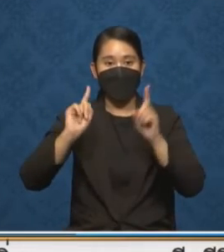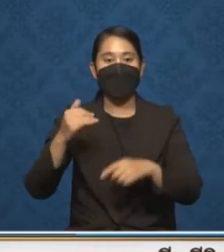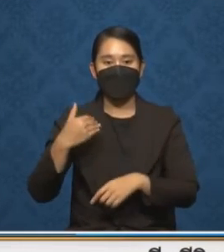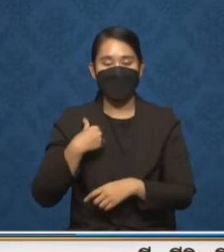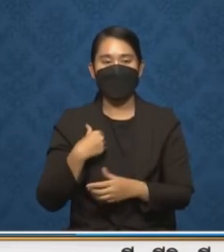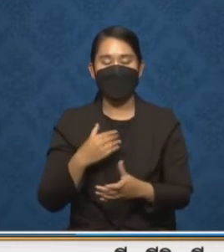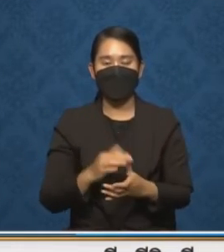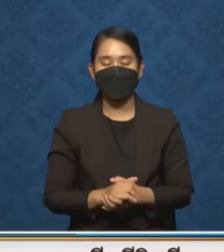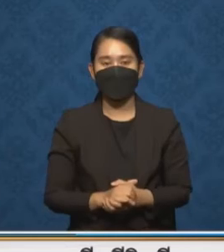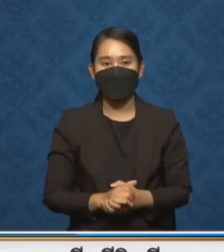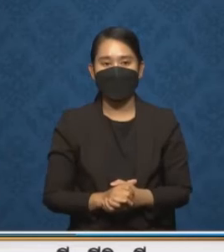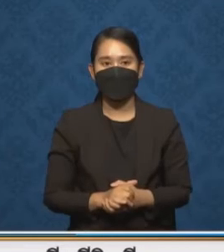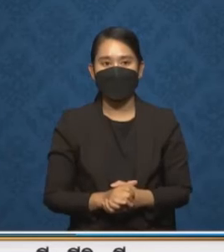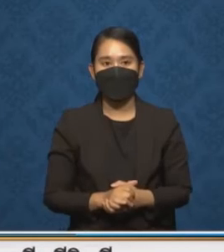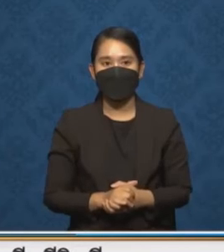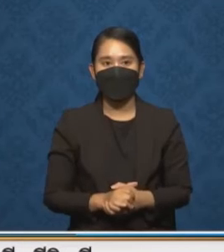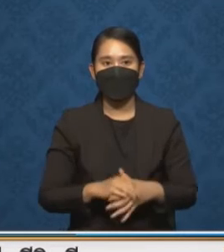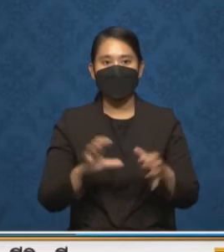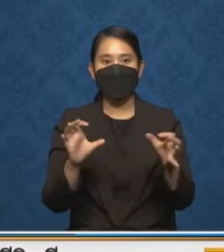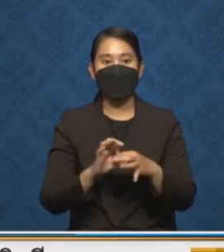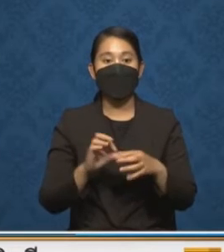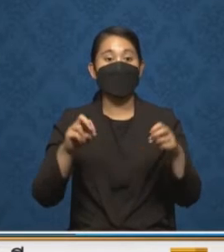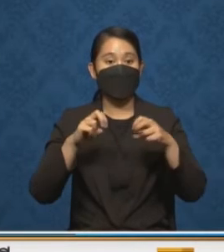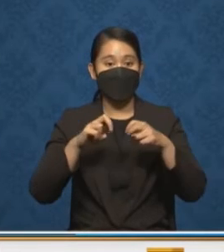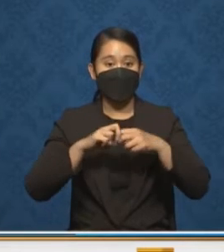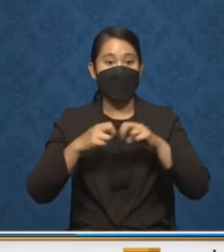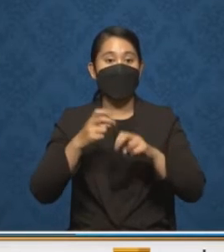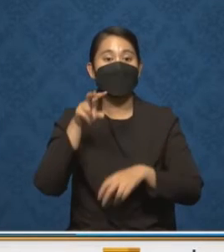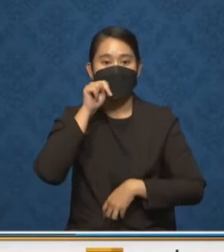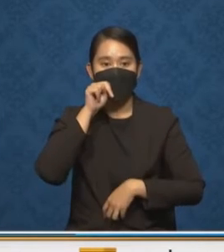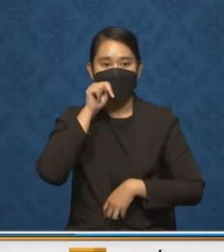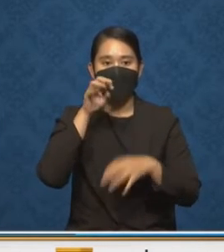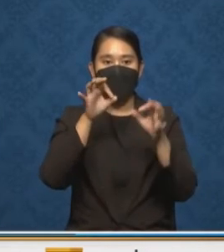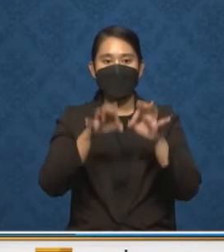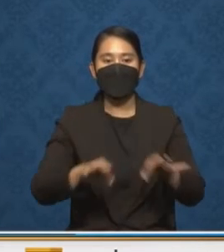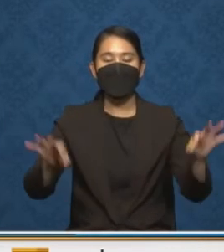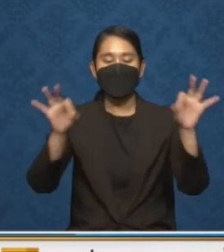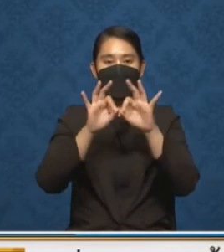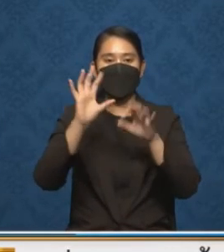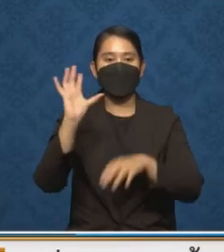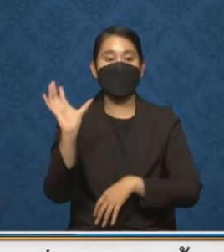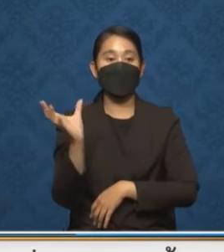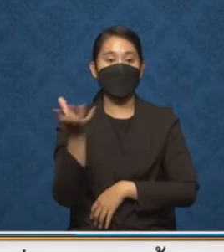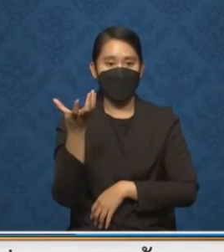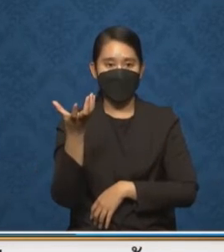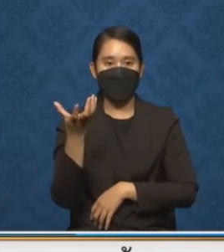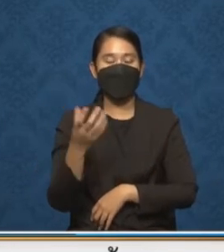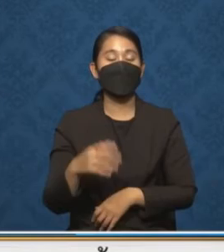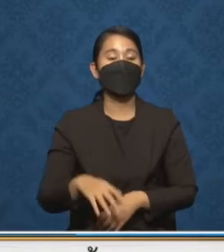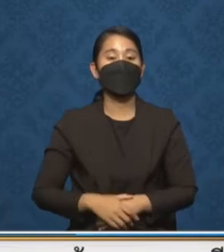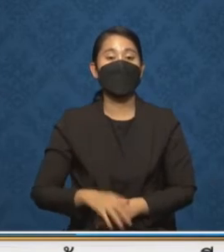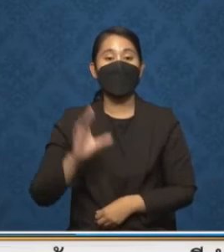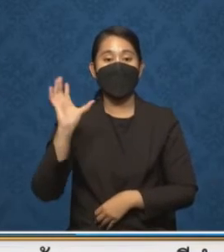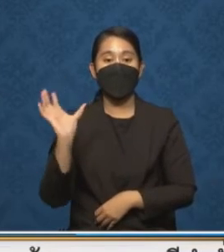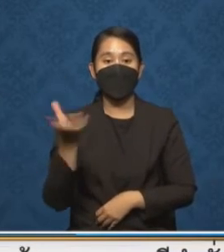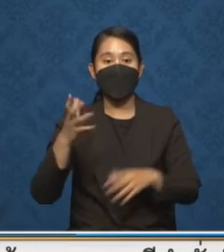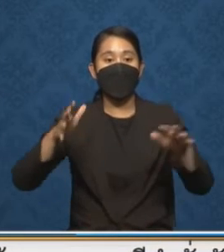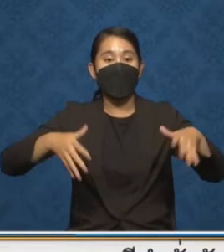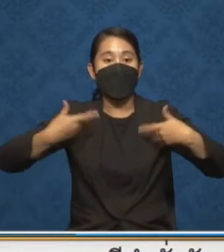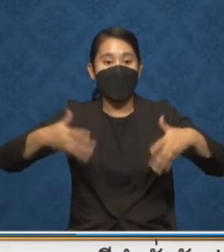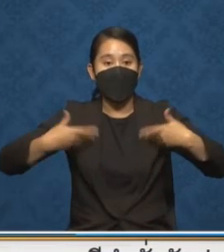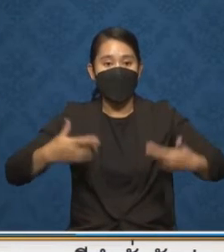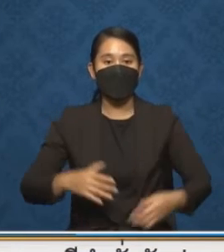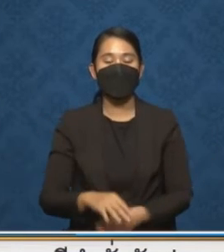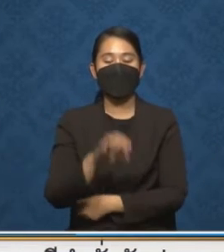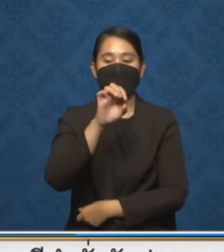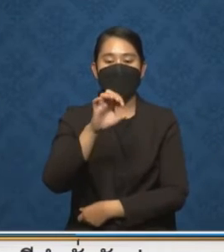นะครับ aceite เรองของนำนเปเรื่องที่สำคัญของโลกนะครับเรามปัหาโกร้อน มีเรองข AS